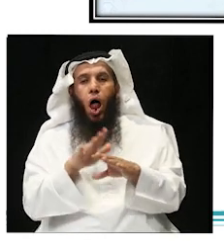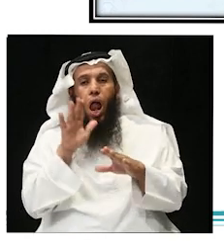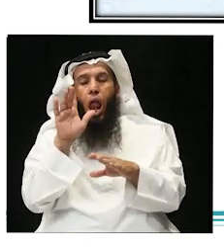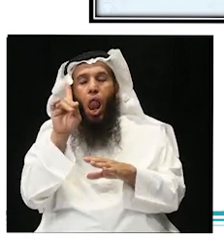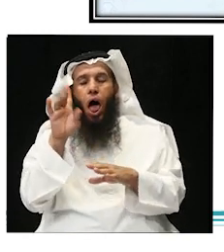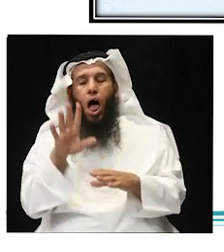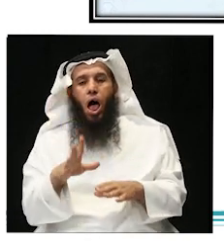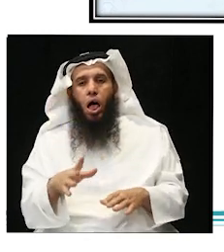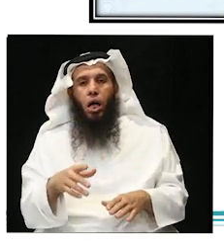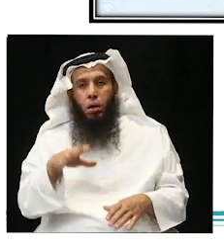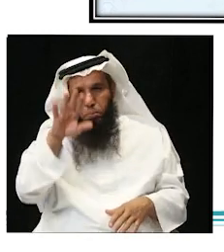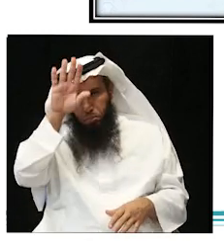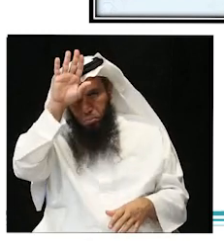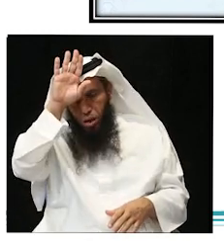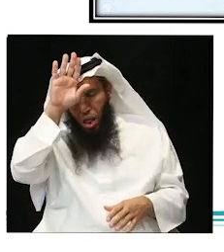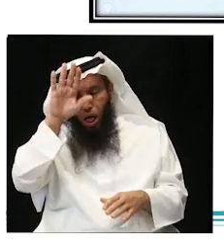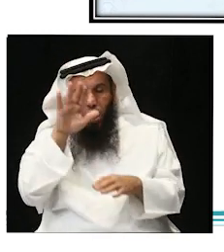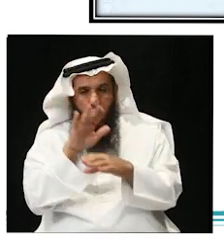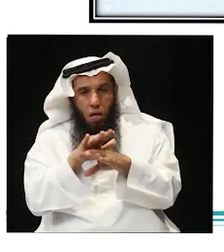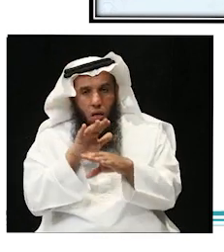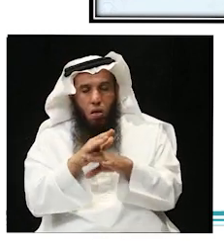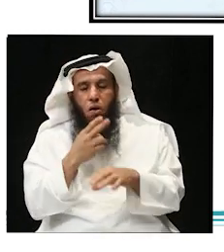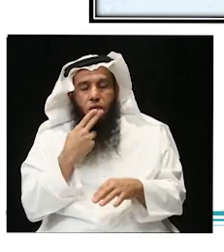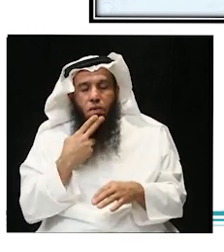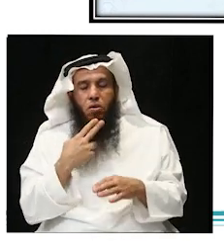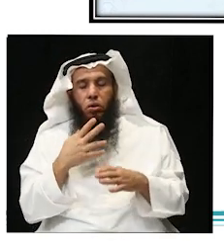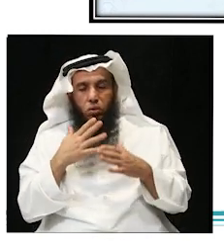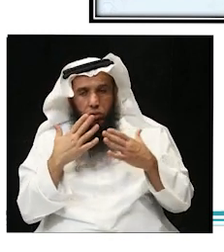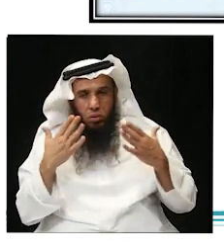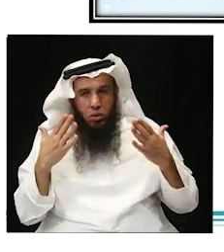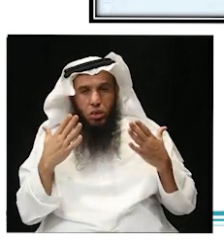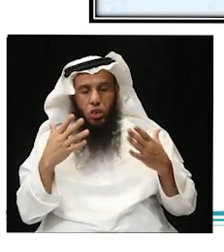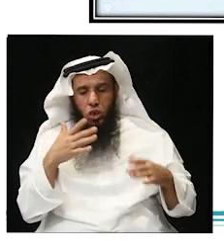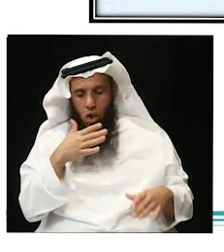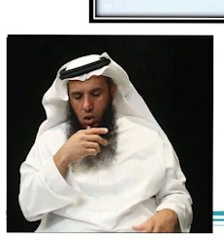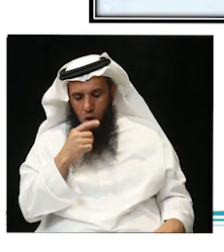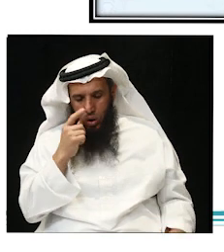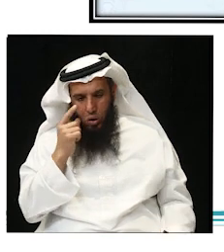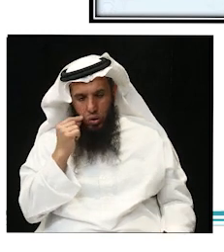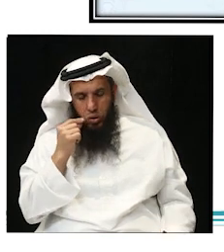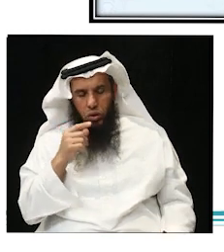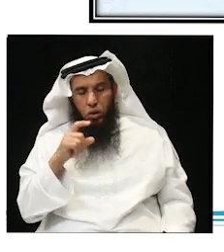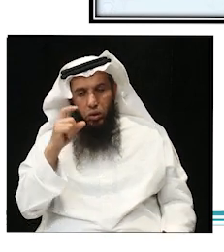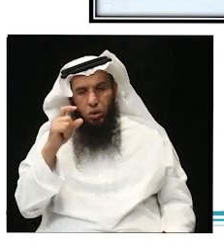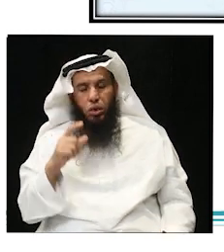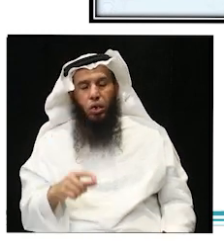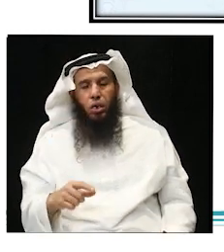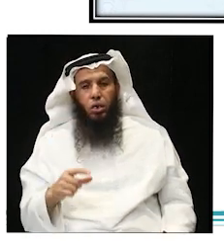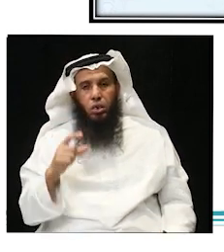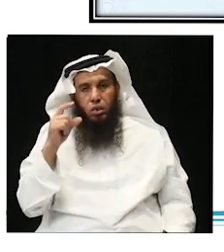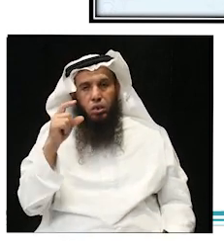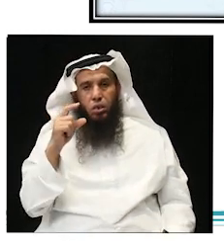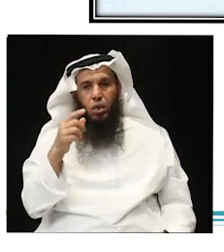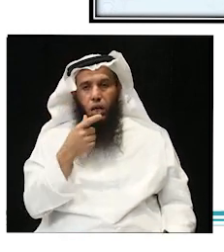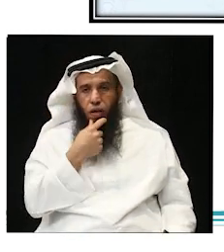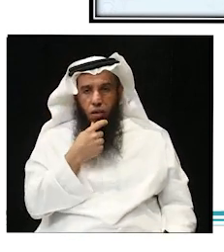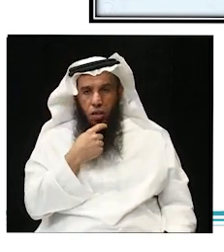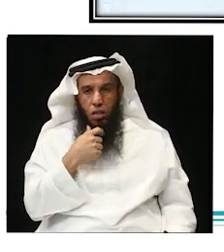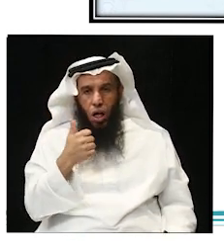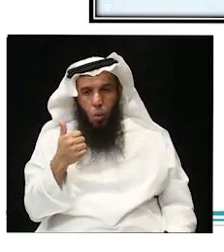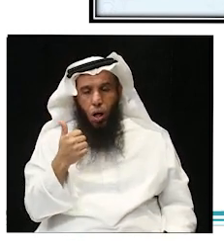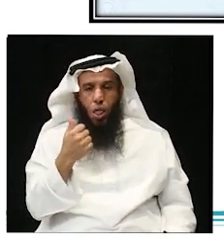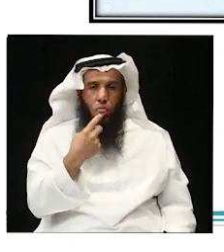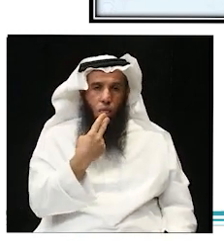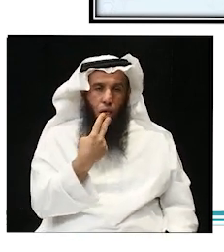لله وأعطى لله ومنع لله فقد استكمل الإيمان. يعني هو لا يحب هذا لأجل المال، ولا يبغض لأجل شيء من